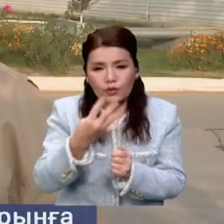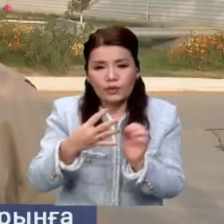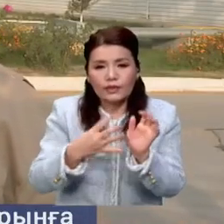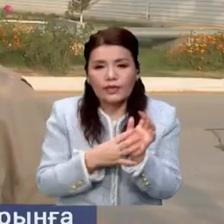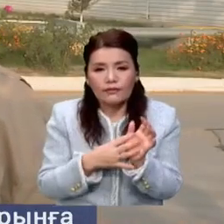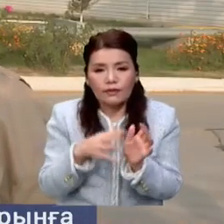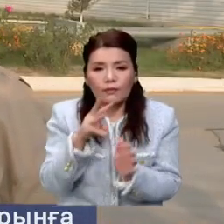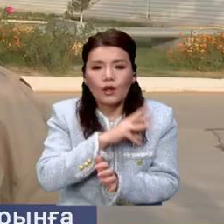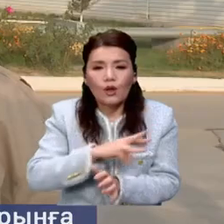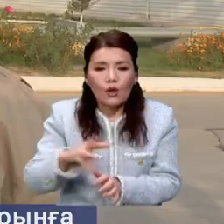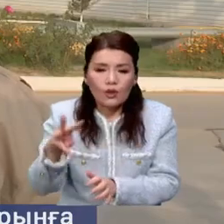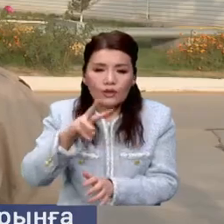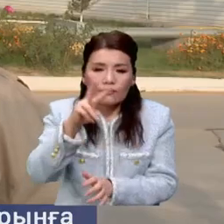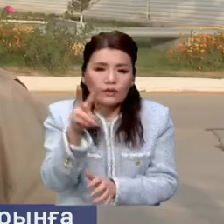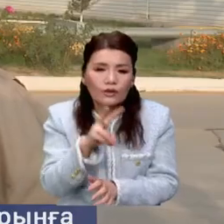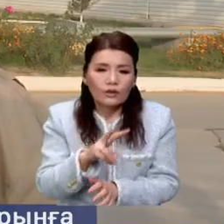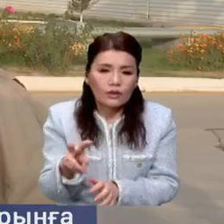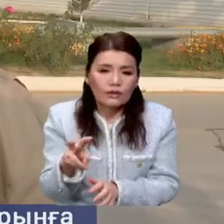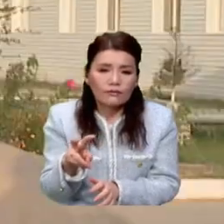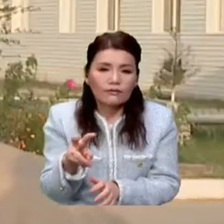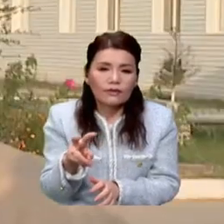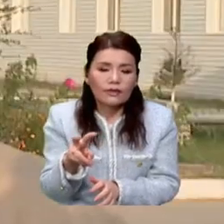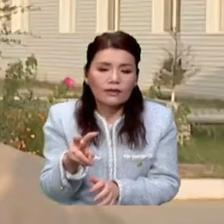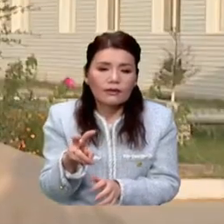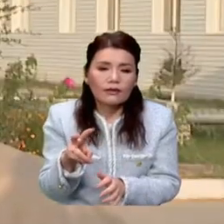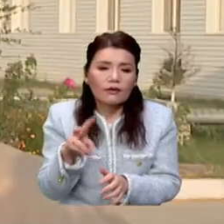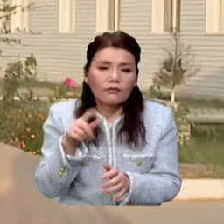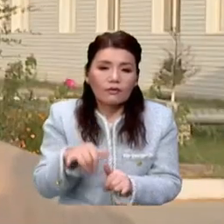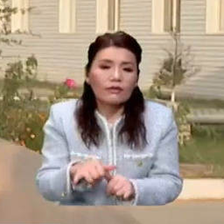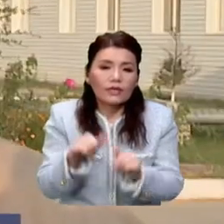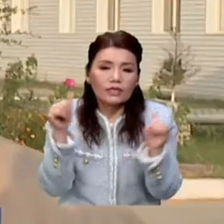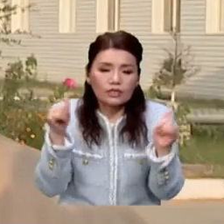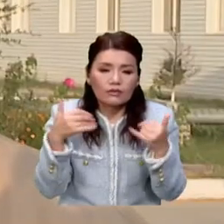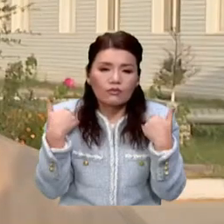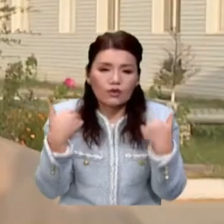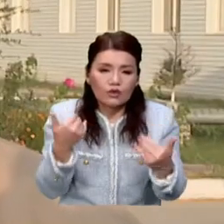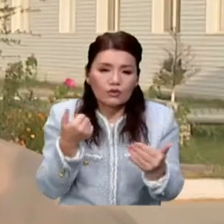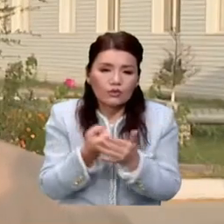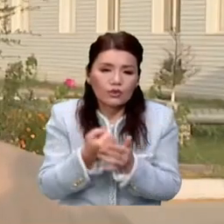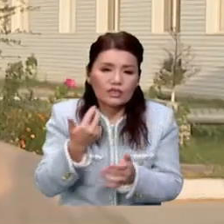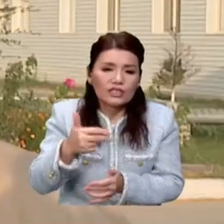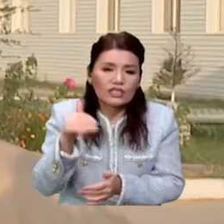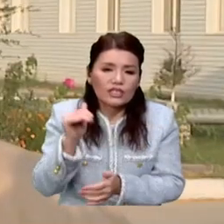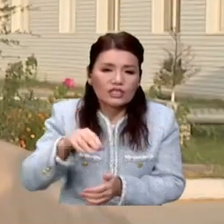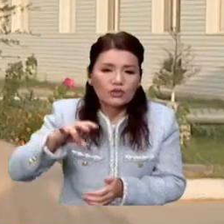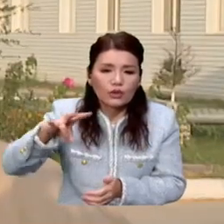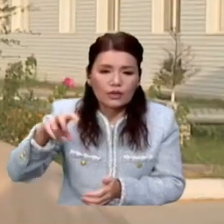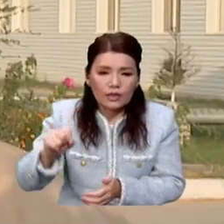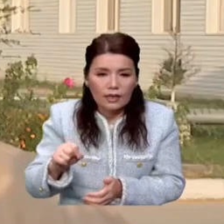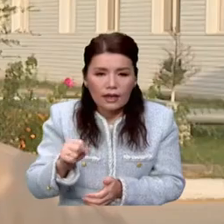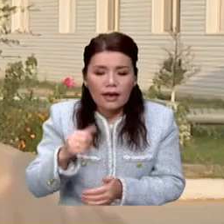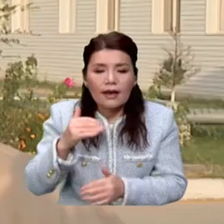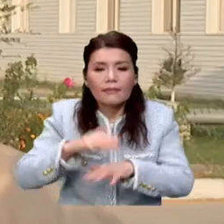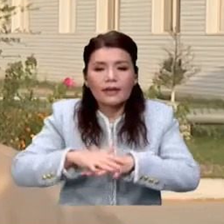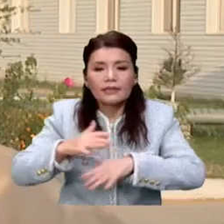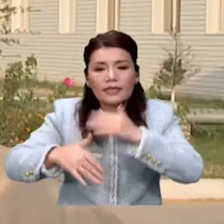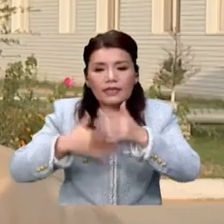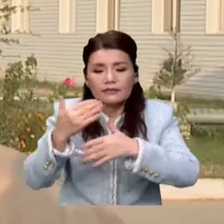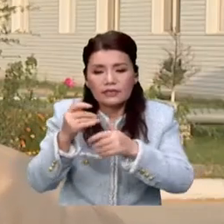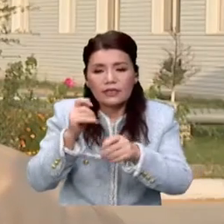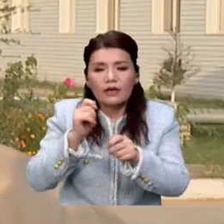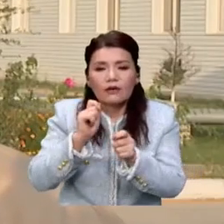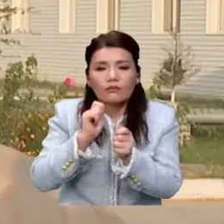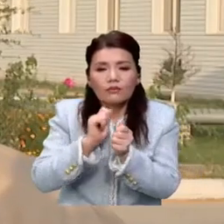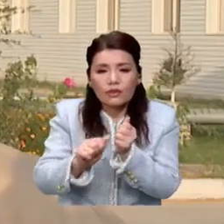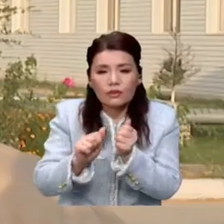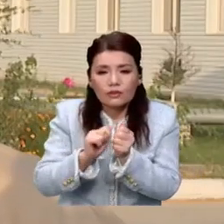49 миллионов долларов. В рамках увеличения мощности до 30 000 тонн Банк развития профинансировал